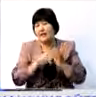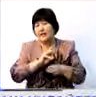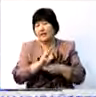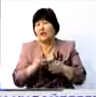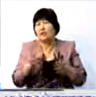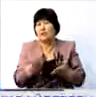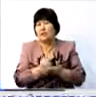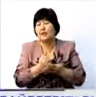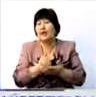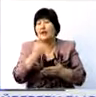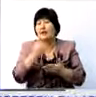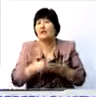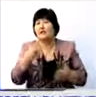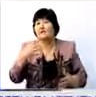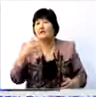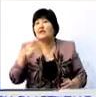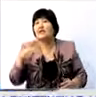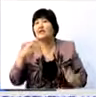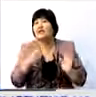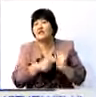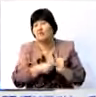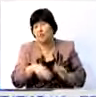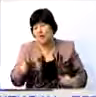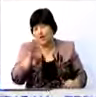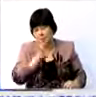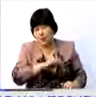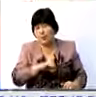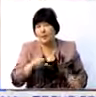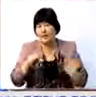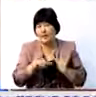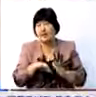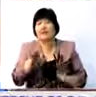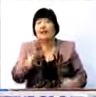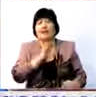позволяющим в режиме 24/7 использовать